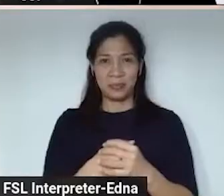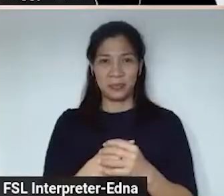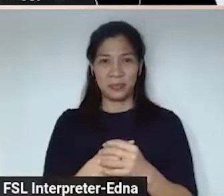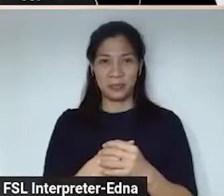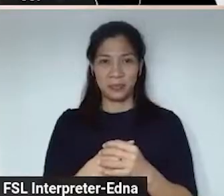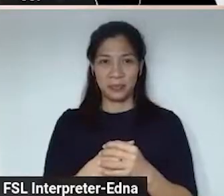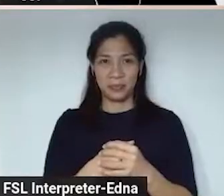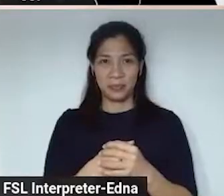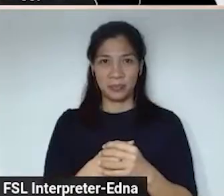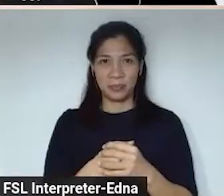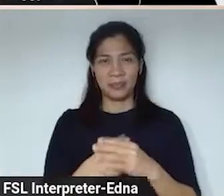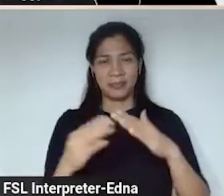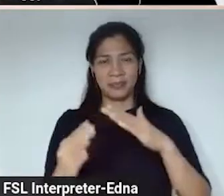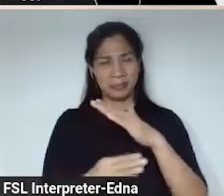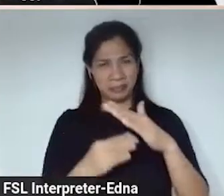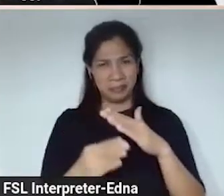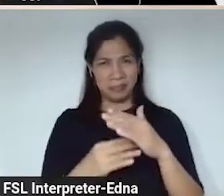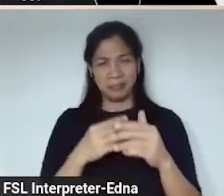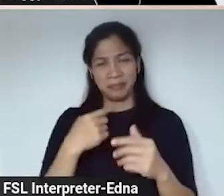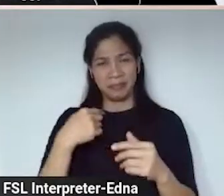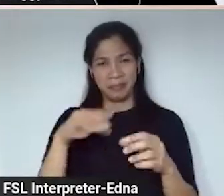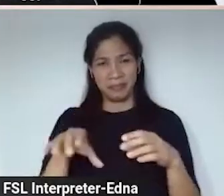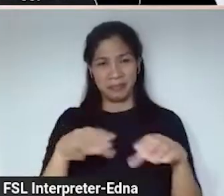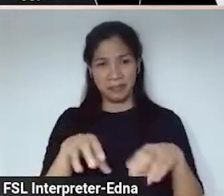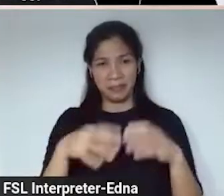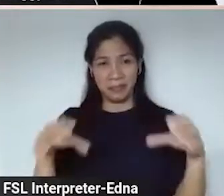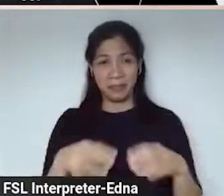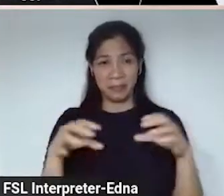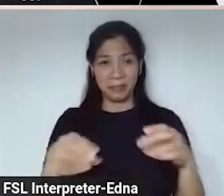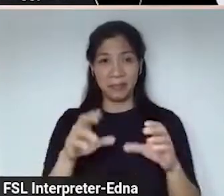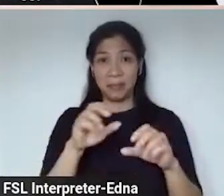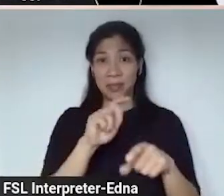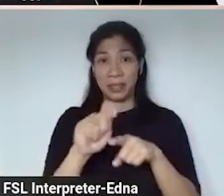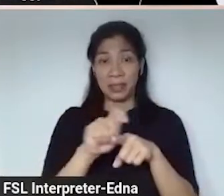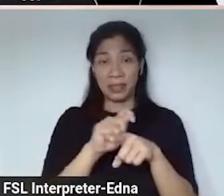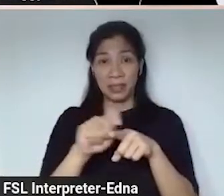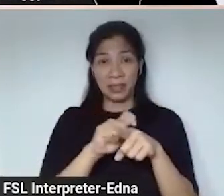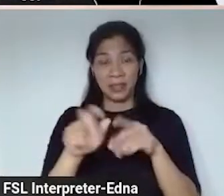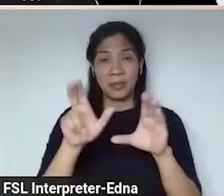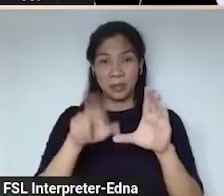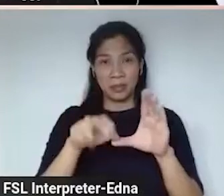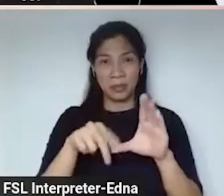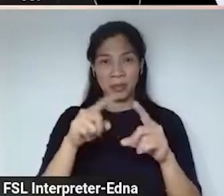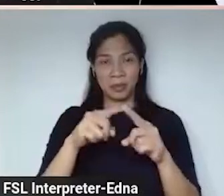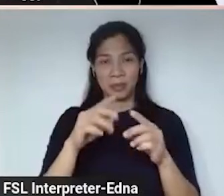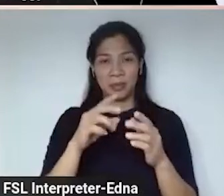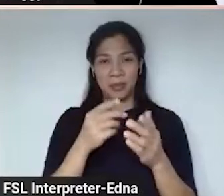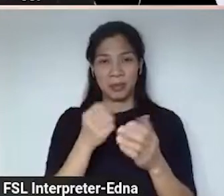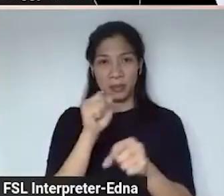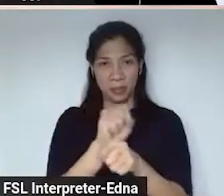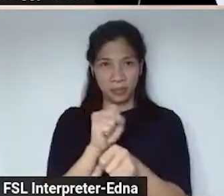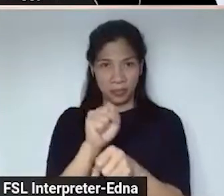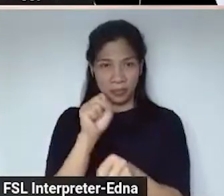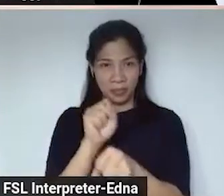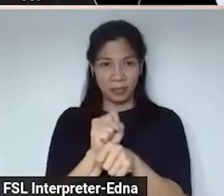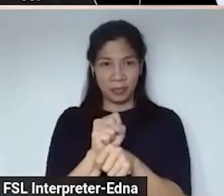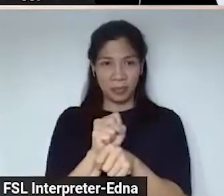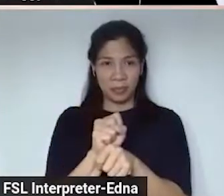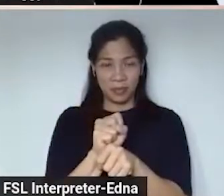basically, ang ginagawa namin is we are training persons with disabilities to be productive and employment